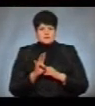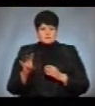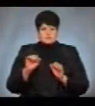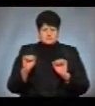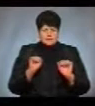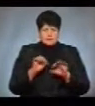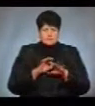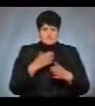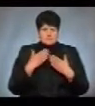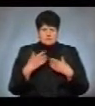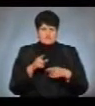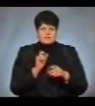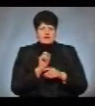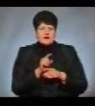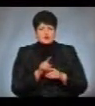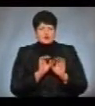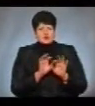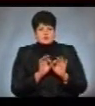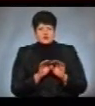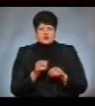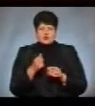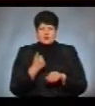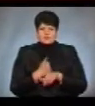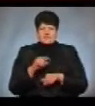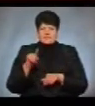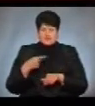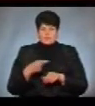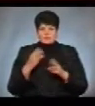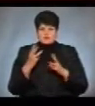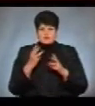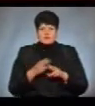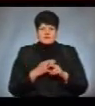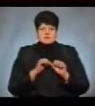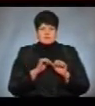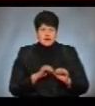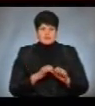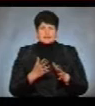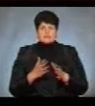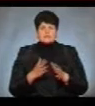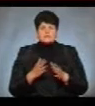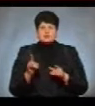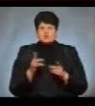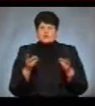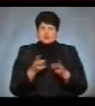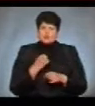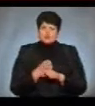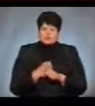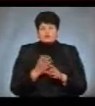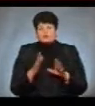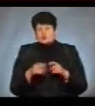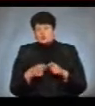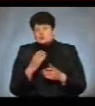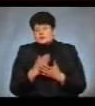час цих перевірок їм вказується, роз'яснюється основні вимоги пожежної безпеки, які щодо культових споруд, що необхідно зробити, якщо виявлено порушення,